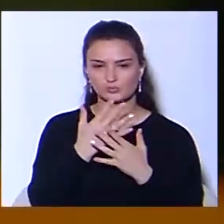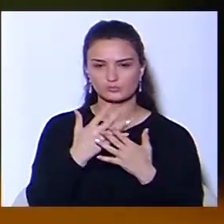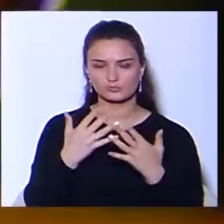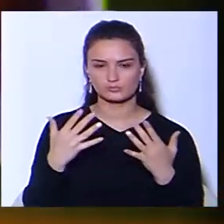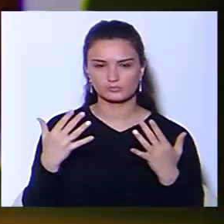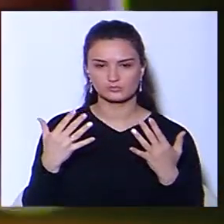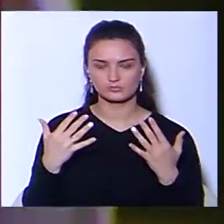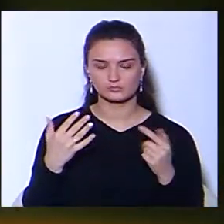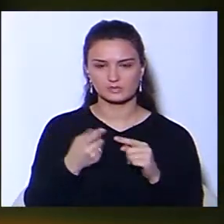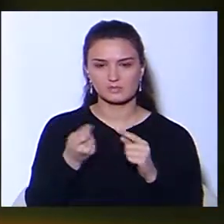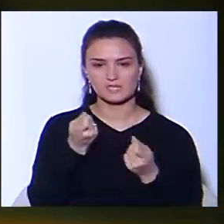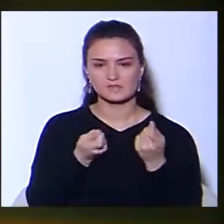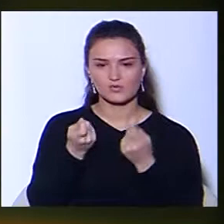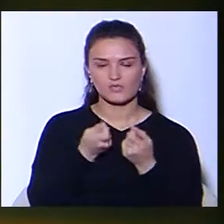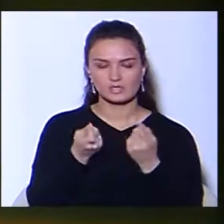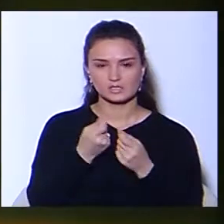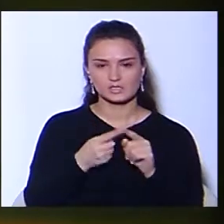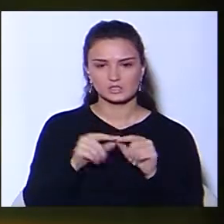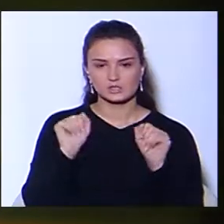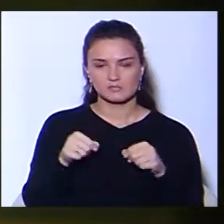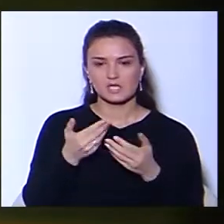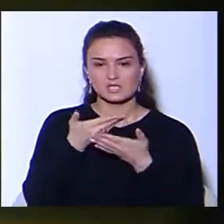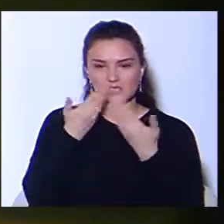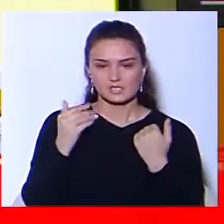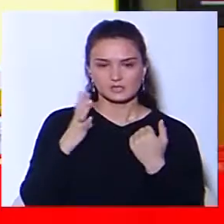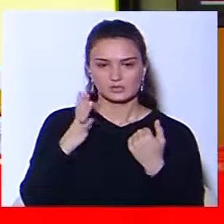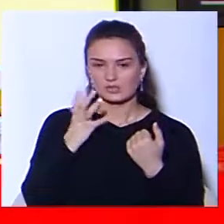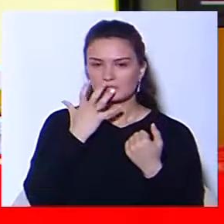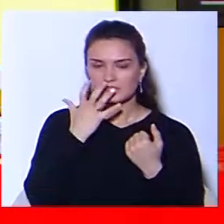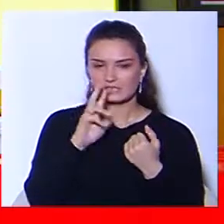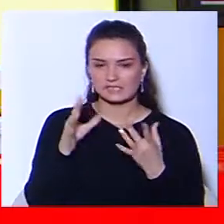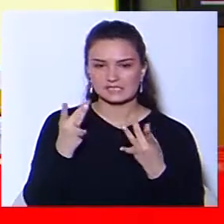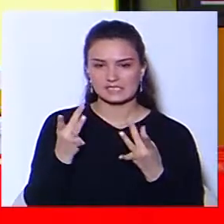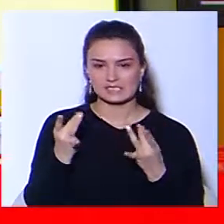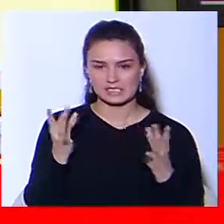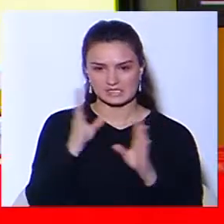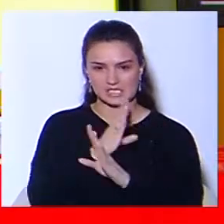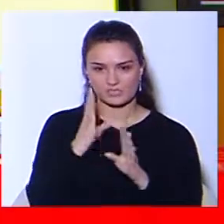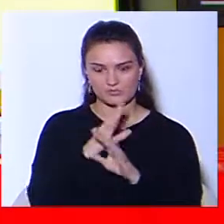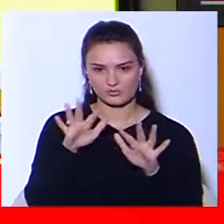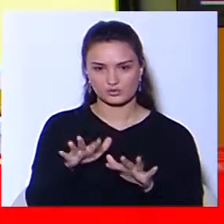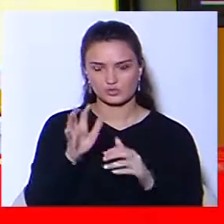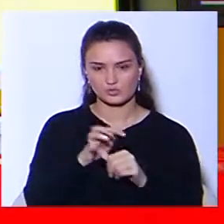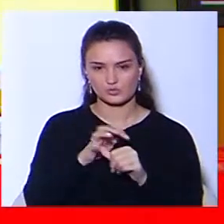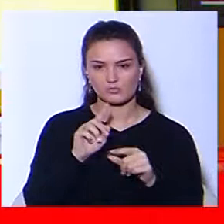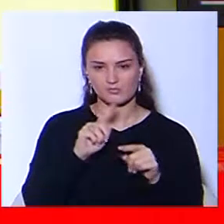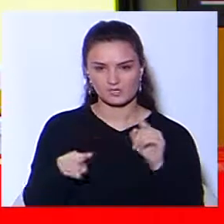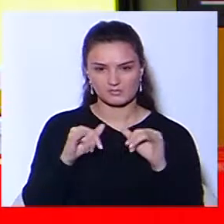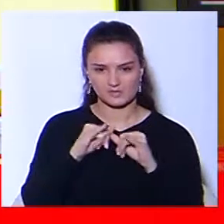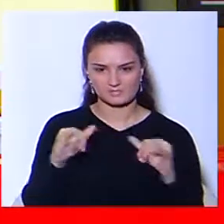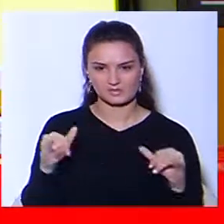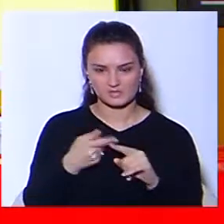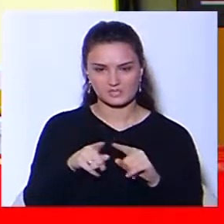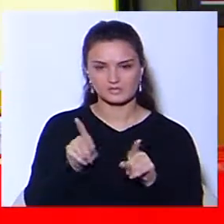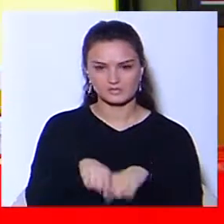რომ მარცვლოვანია და შეიძლება ადვილად მოხვდეს თბილ და ტენიან გარემოში, სადაც სოკო ადვილად მრავლდება,